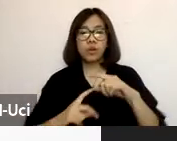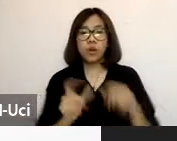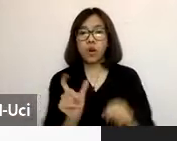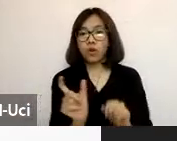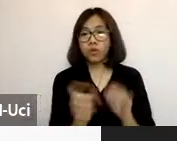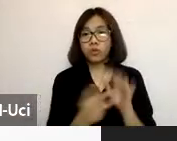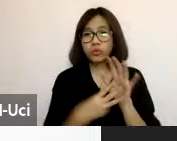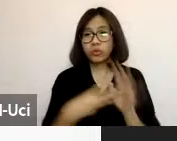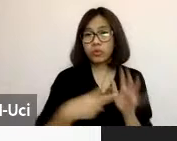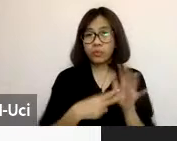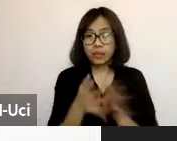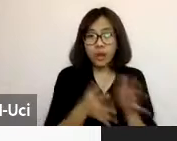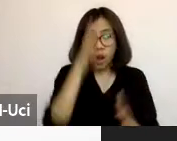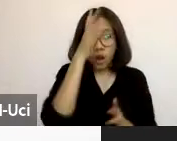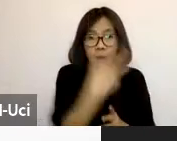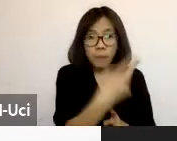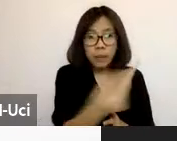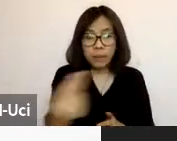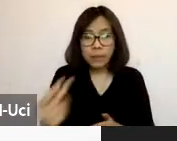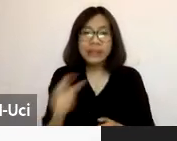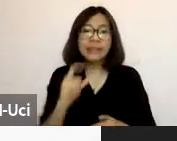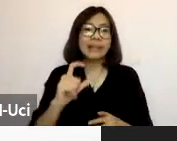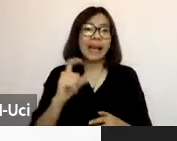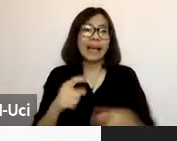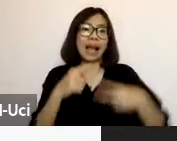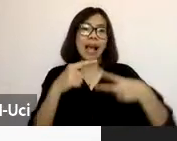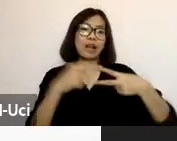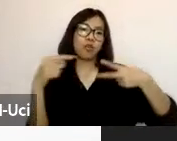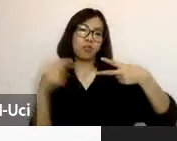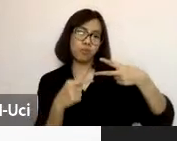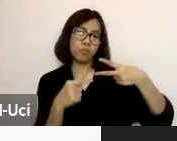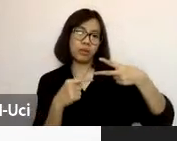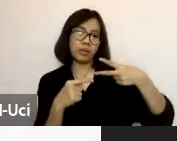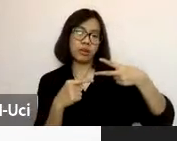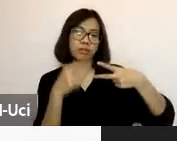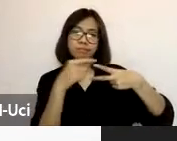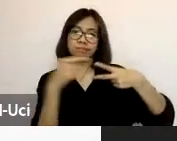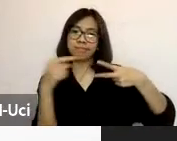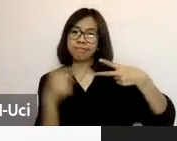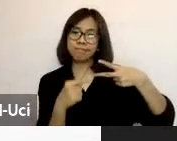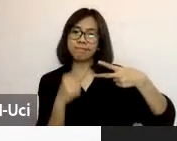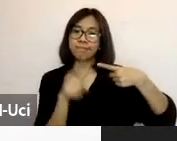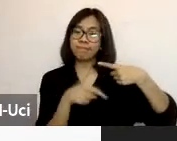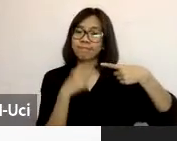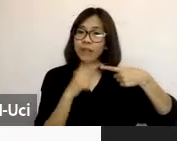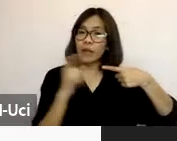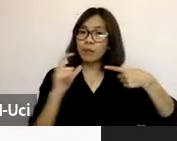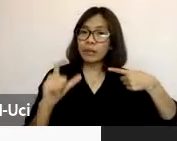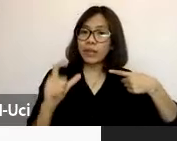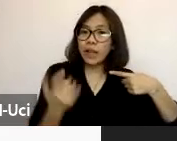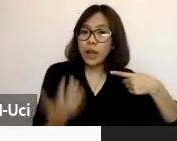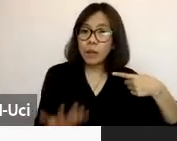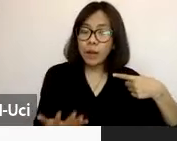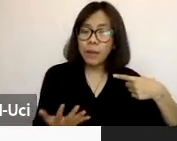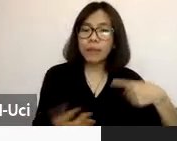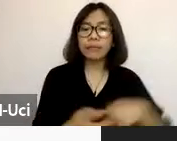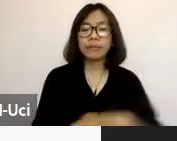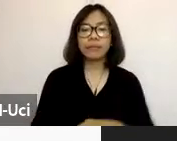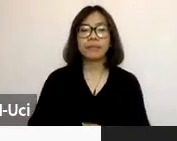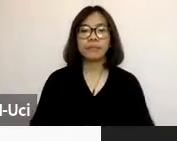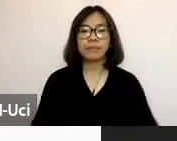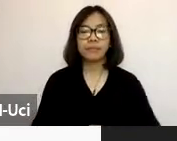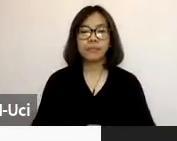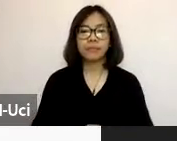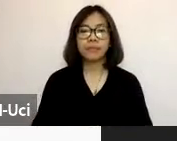dua apa ya dua cara itu secara garis besar yang pertama adalah bahwa